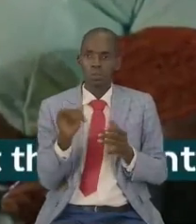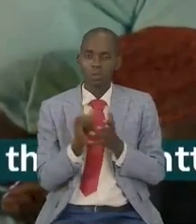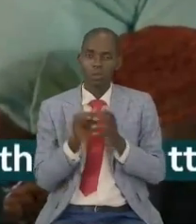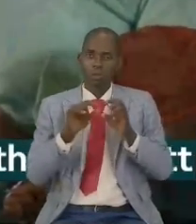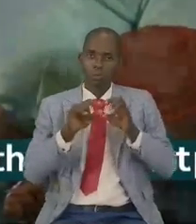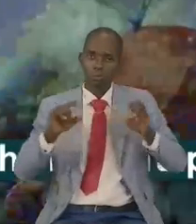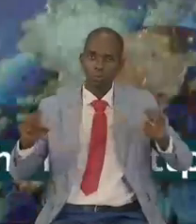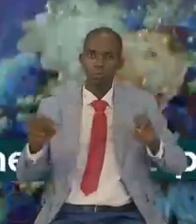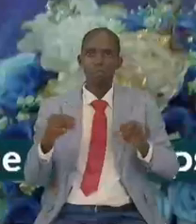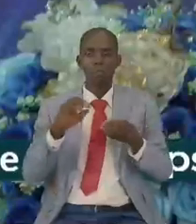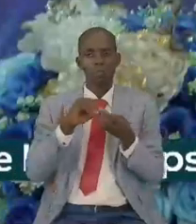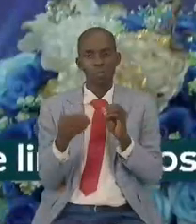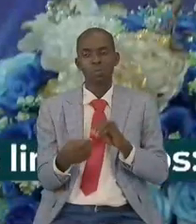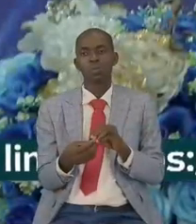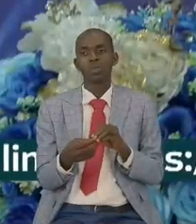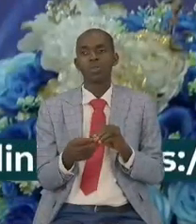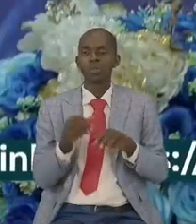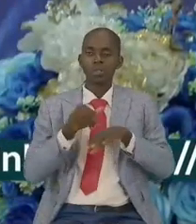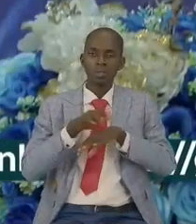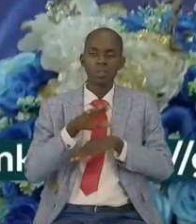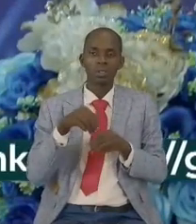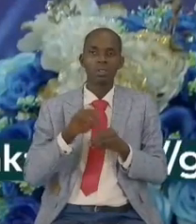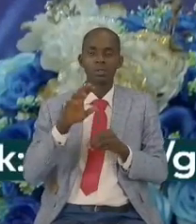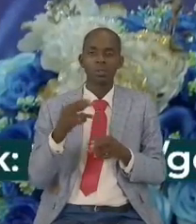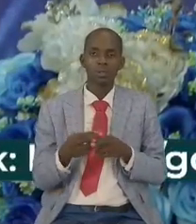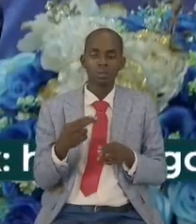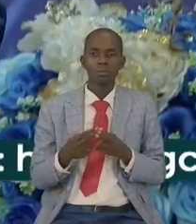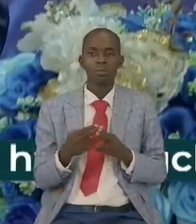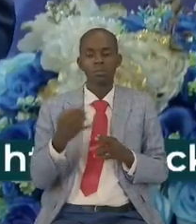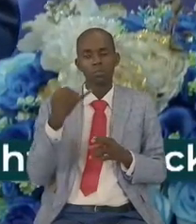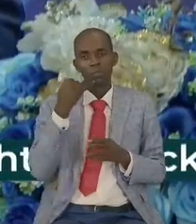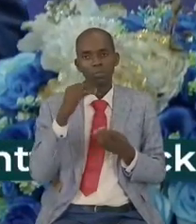Vous n'avez plus rien à prêcher. Donnez-leur les fiches.